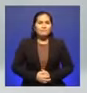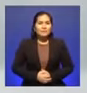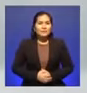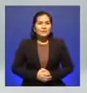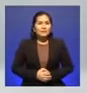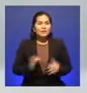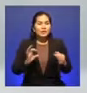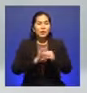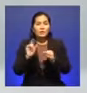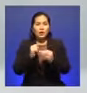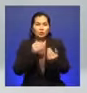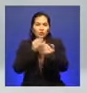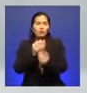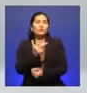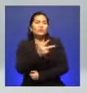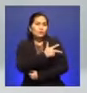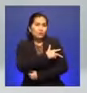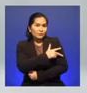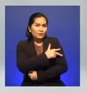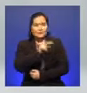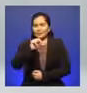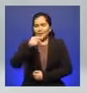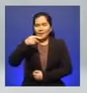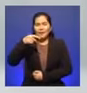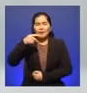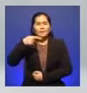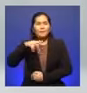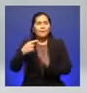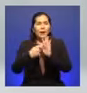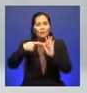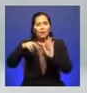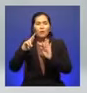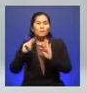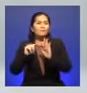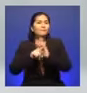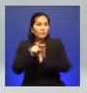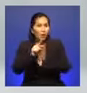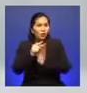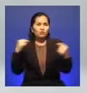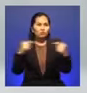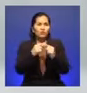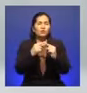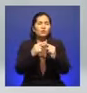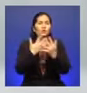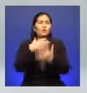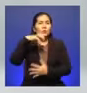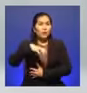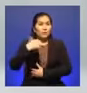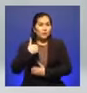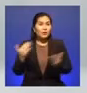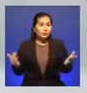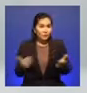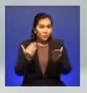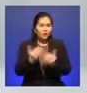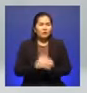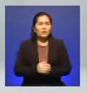ามตรงไปที่ดร.นภาพร หวานนท์ค่ะในเรื่องเรือนจำว่ามีการส่งเสริมการใช้ฮอร์โมนของคน